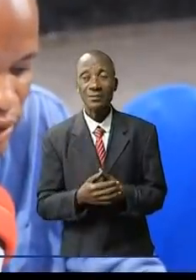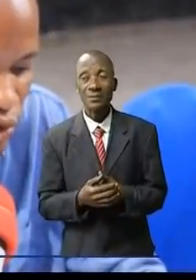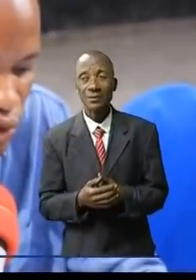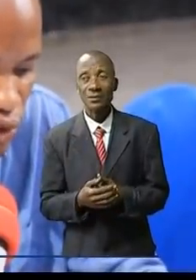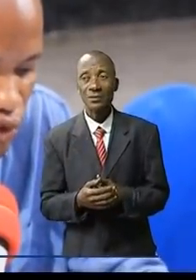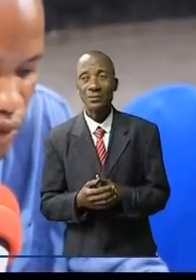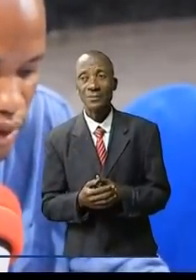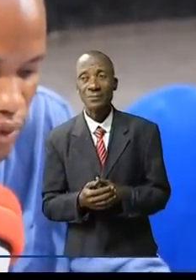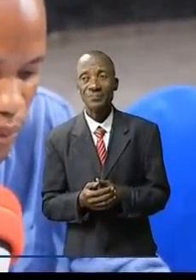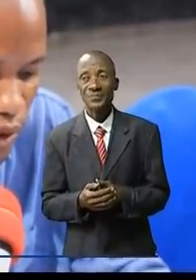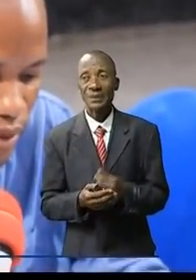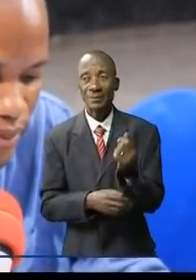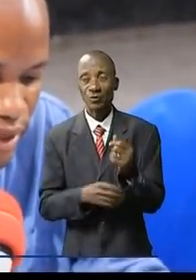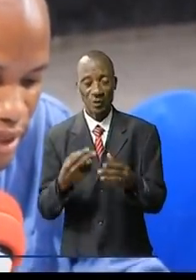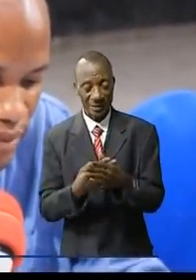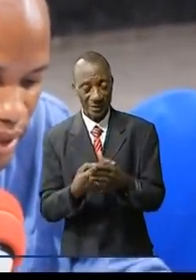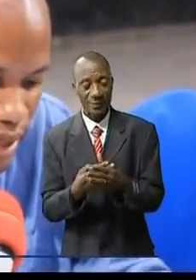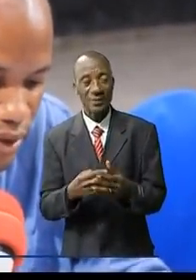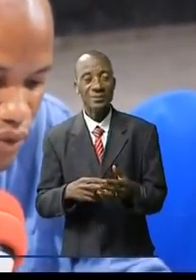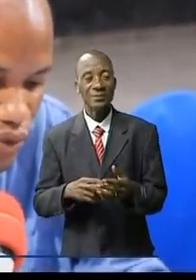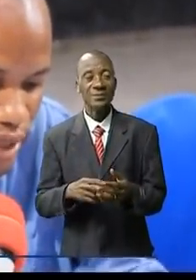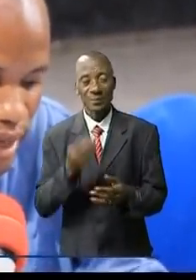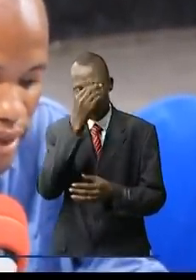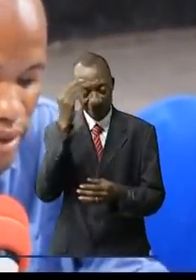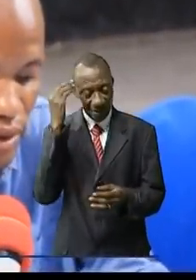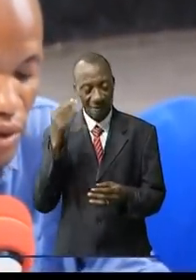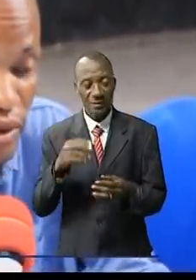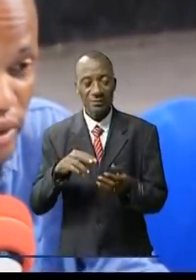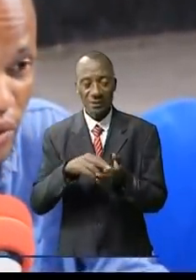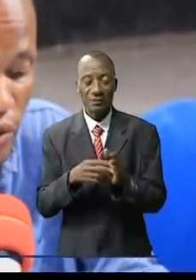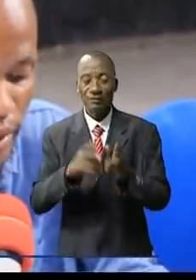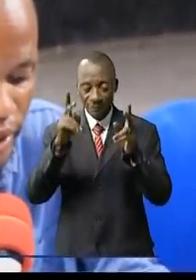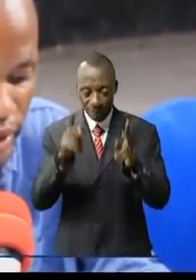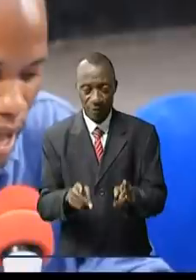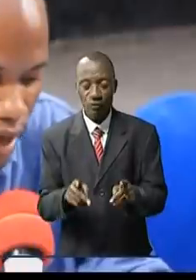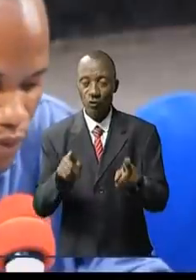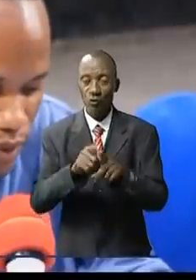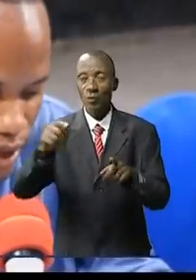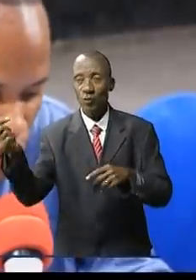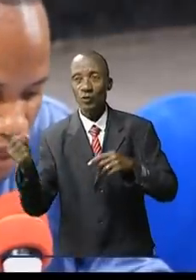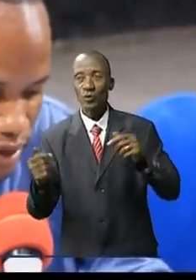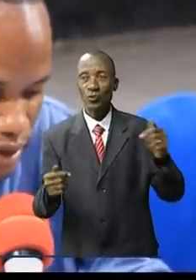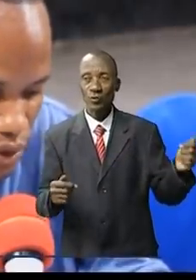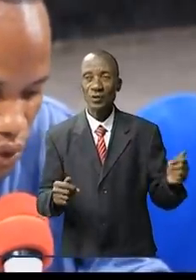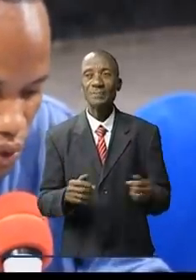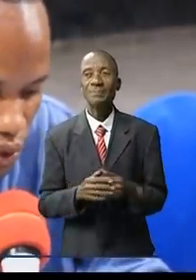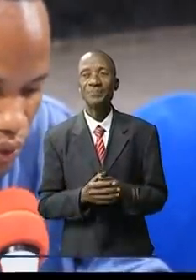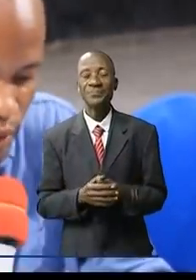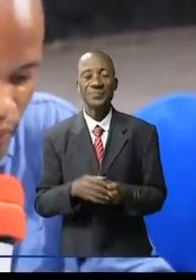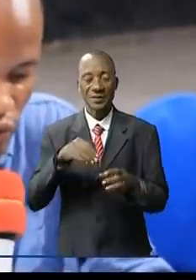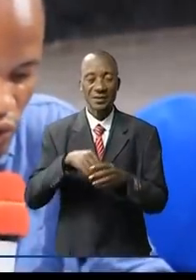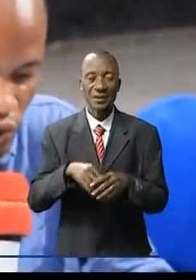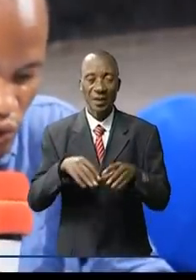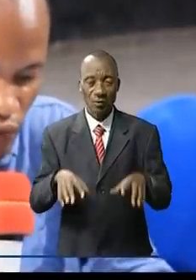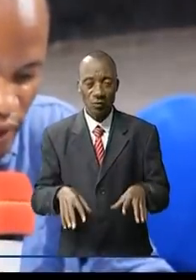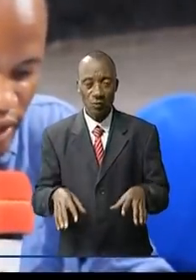ses jours suite aux problèmes de santé mentale toutes les 40 secondes selon l'OMS. En République démocratique du Congo, les